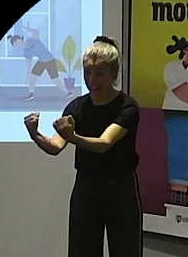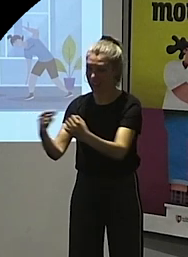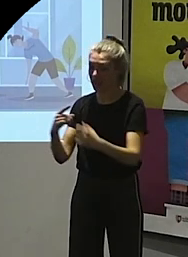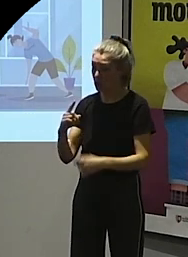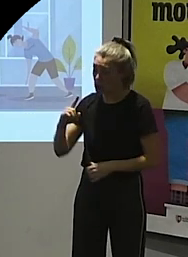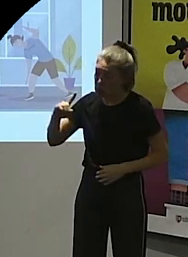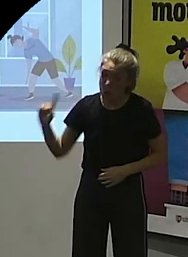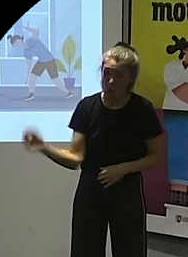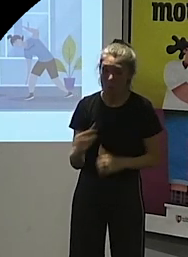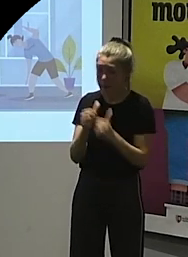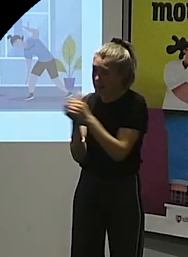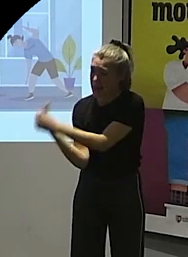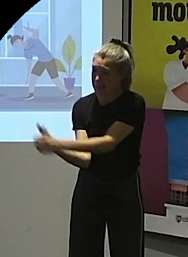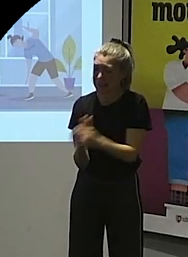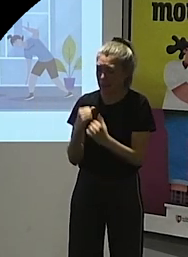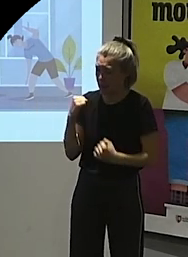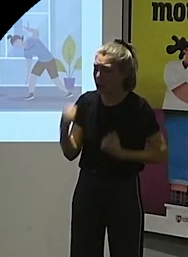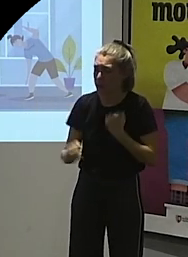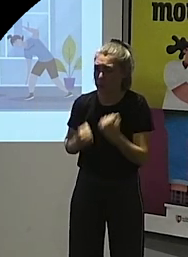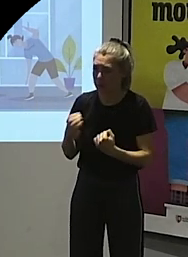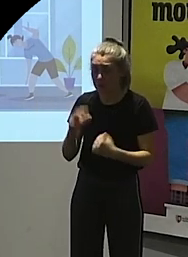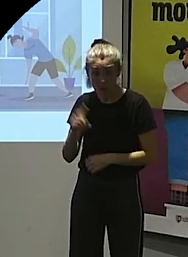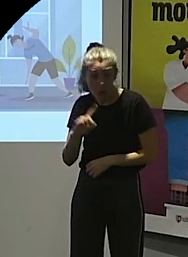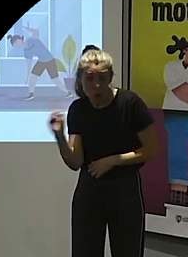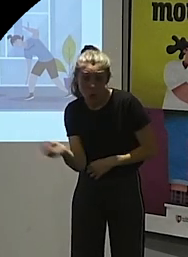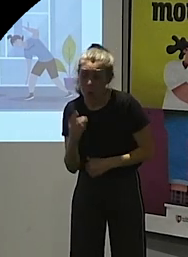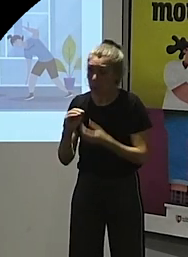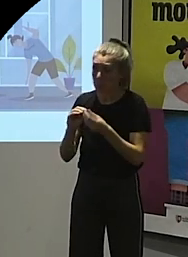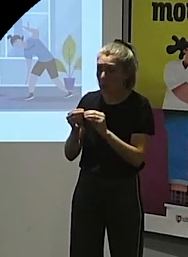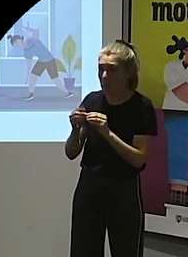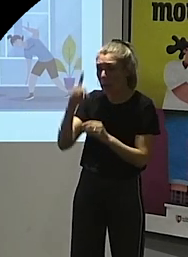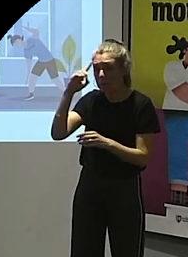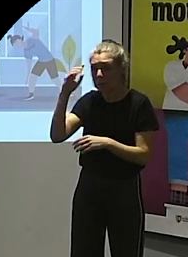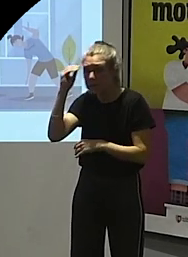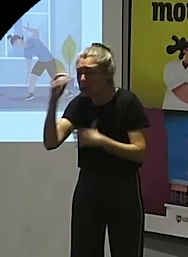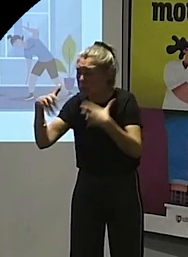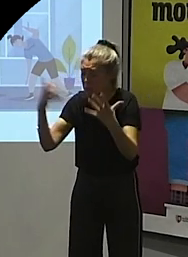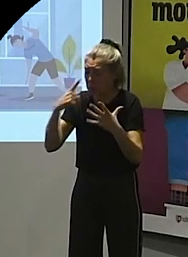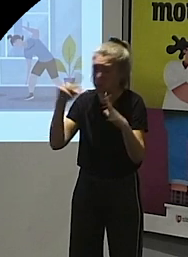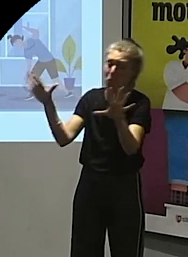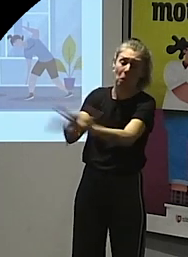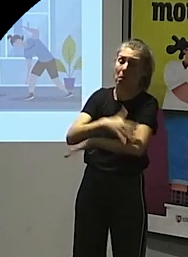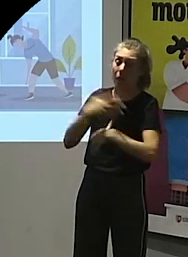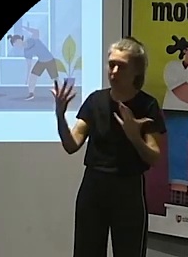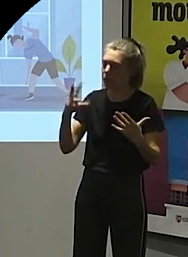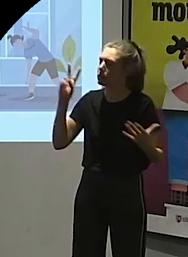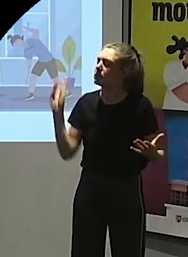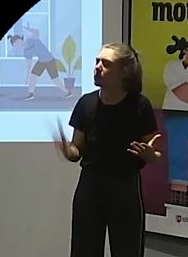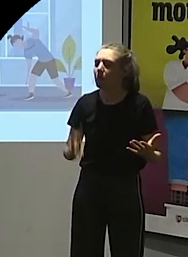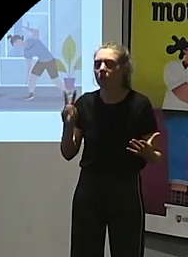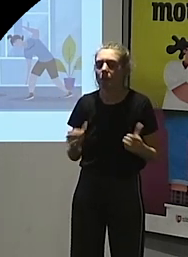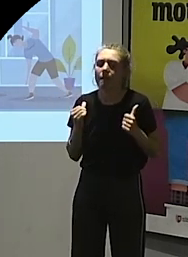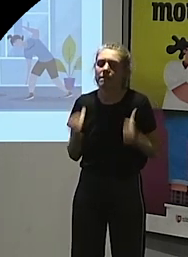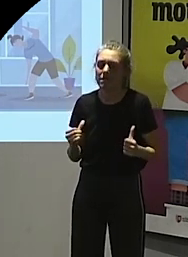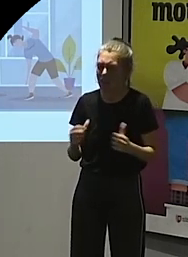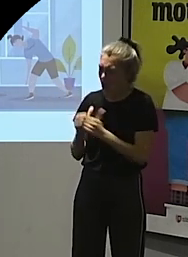enfin peut-être, moi j'en sais rien, je ne l'ai pas vu. Moi, j'étais avec eux, c'était super chouette, c'était vraiment génial.